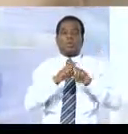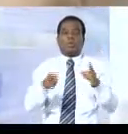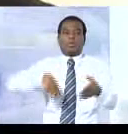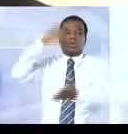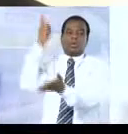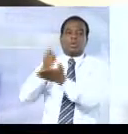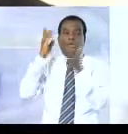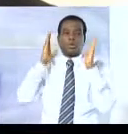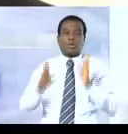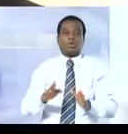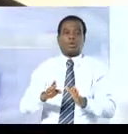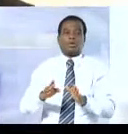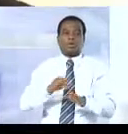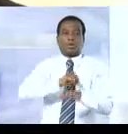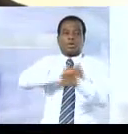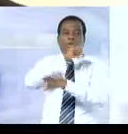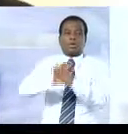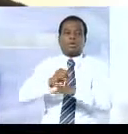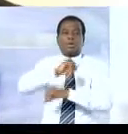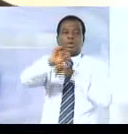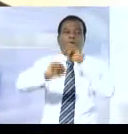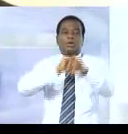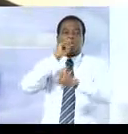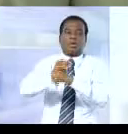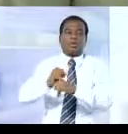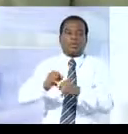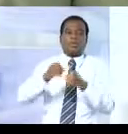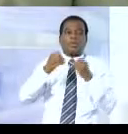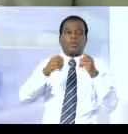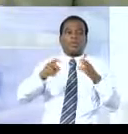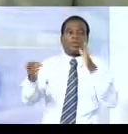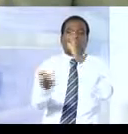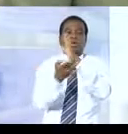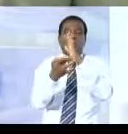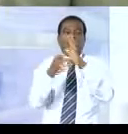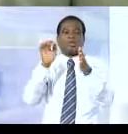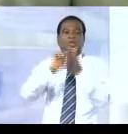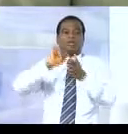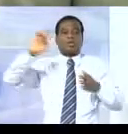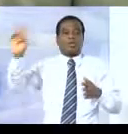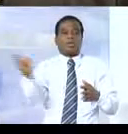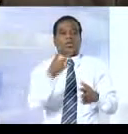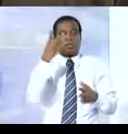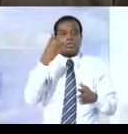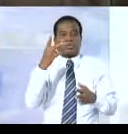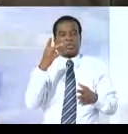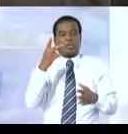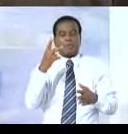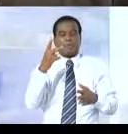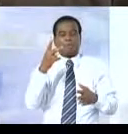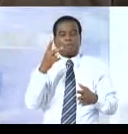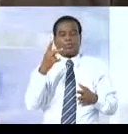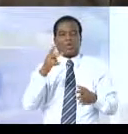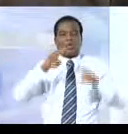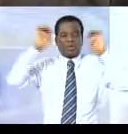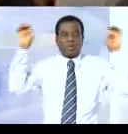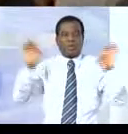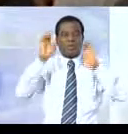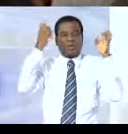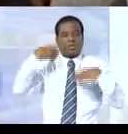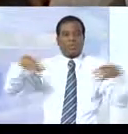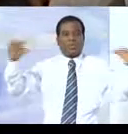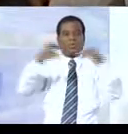de l'Institut international polytechnique de Yamoussoukro. Cette deuxième édition pour un partage d'expertise et pour